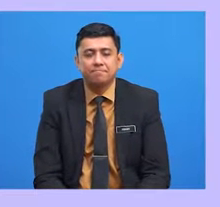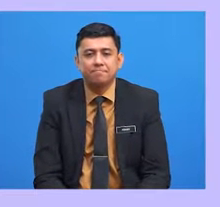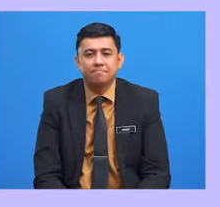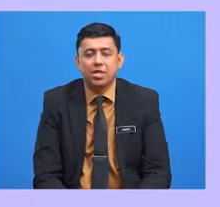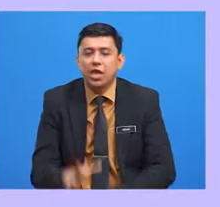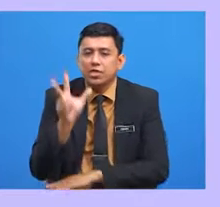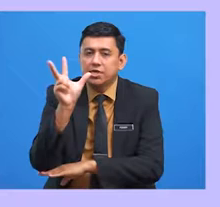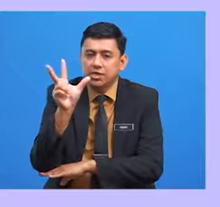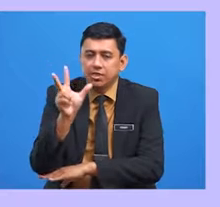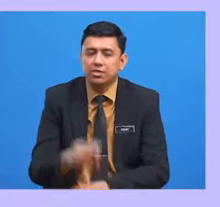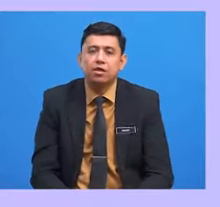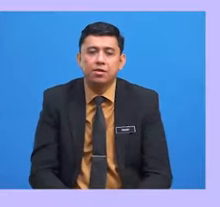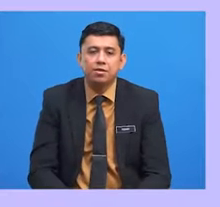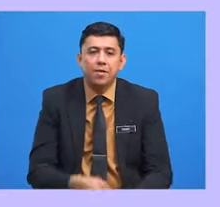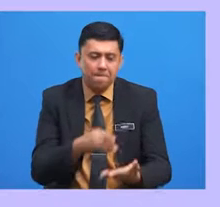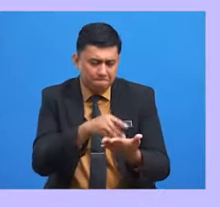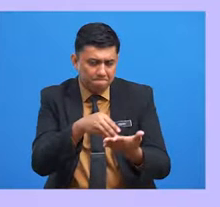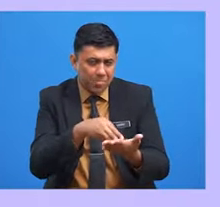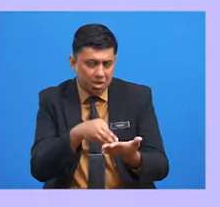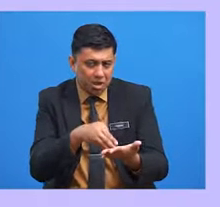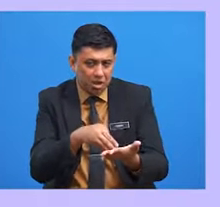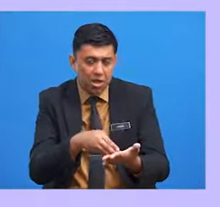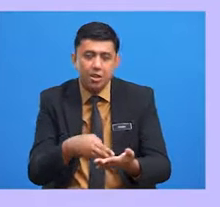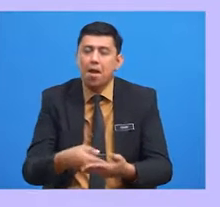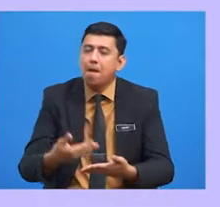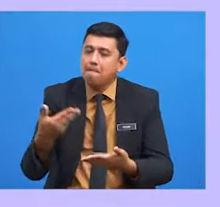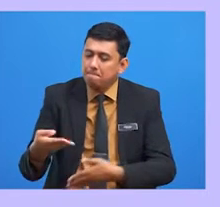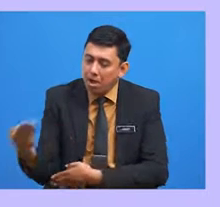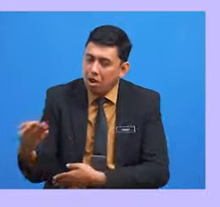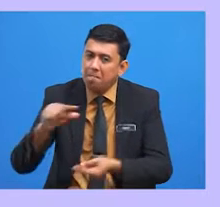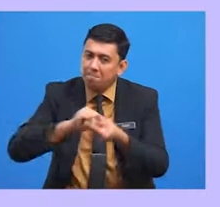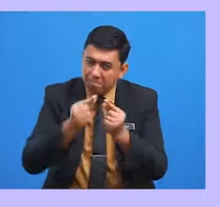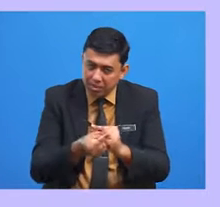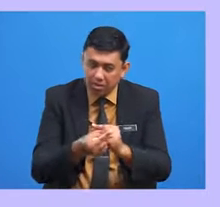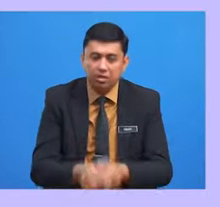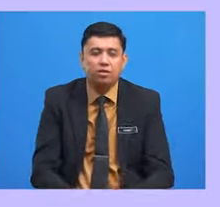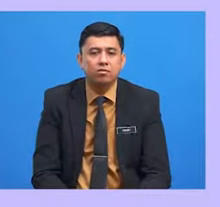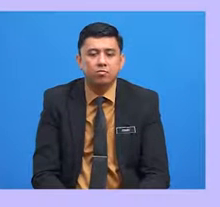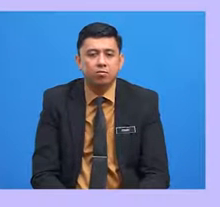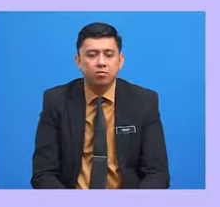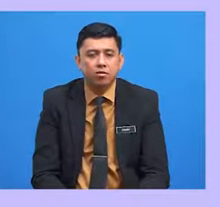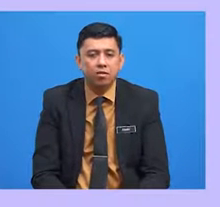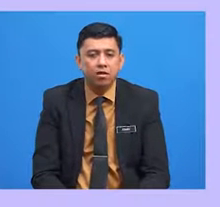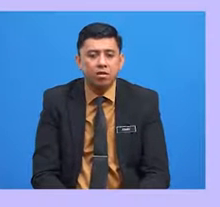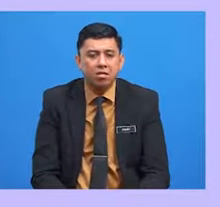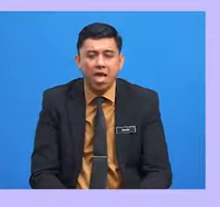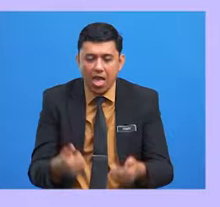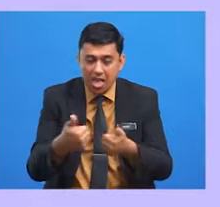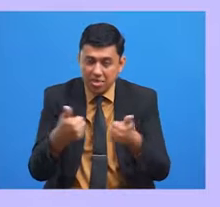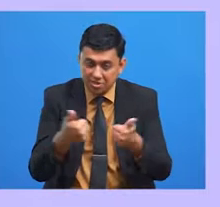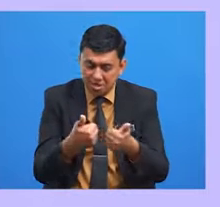Yang ketiga, bilangan barang pengganti. Barang yang mempunyai banyak pengganti, permintaannya adalah